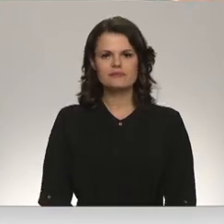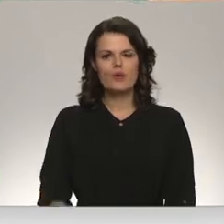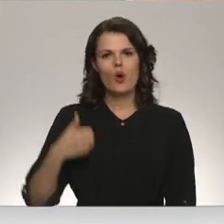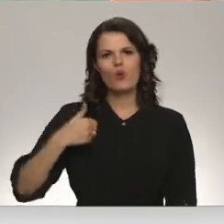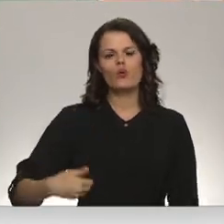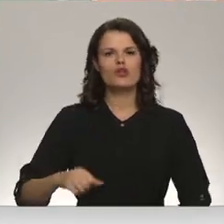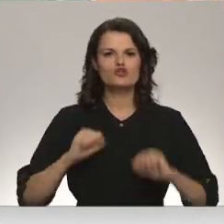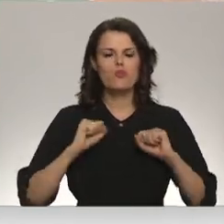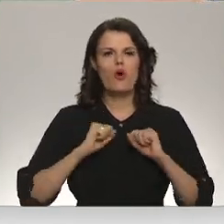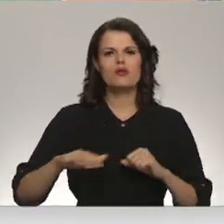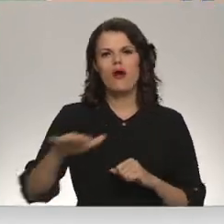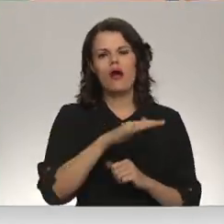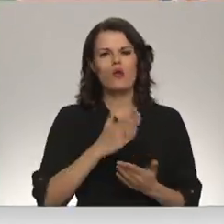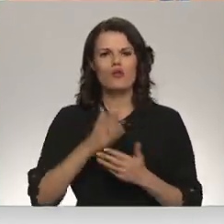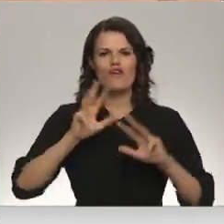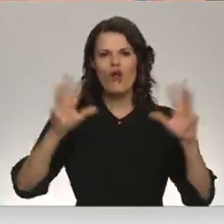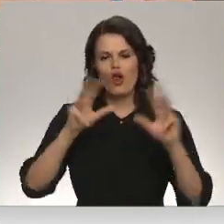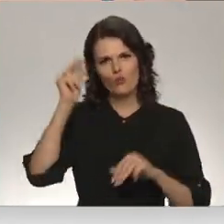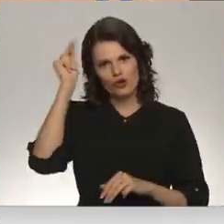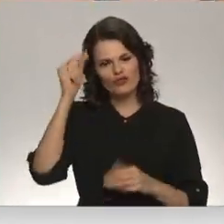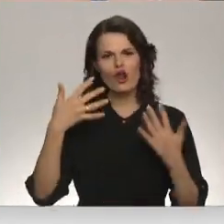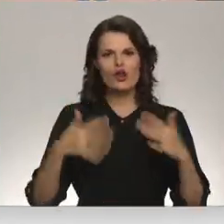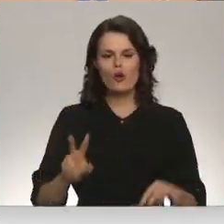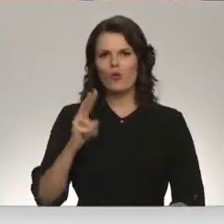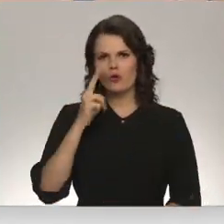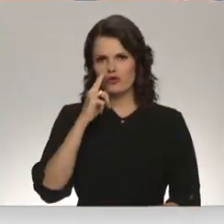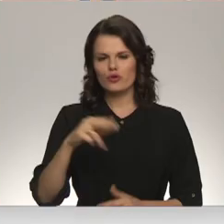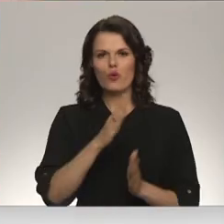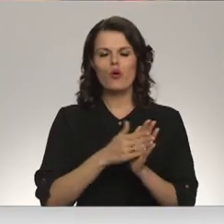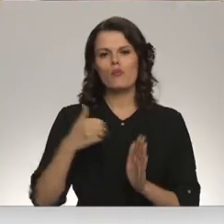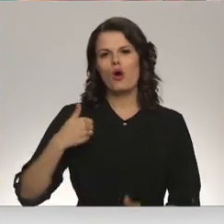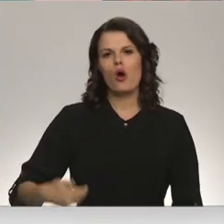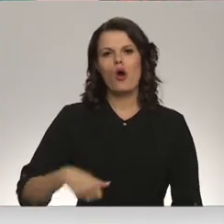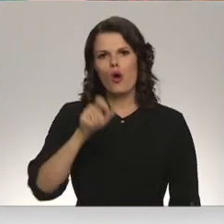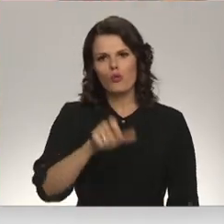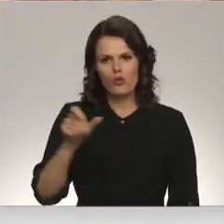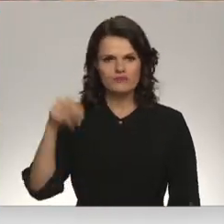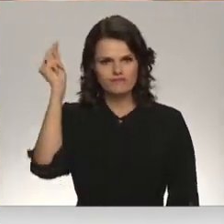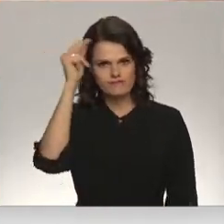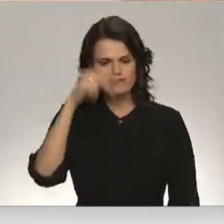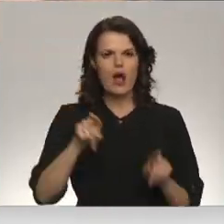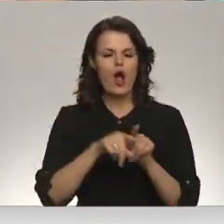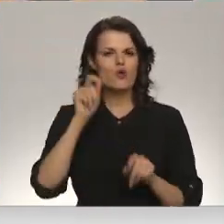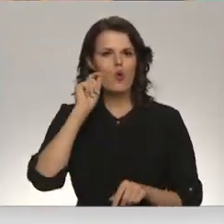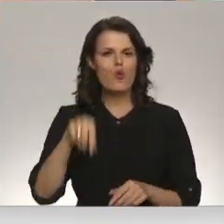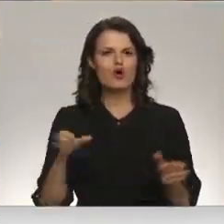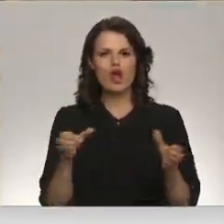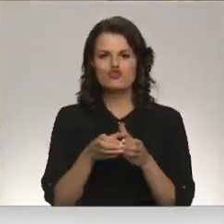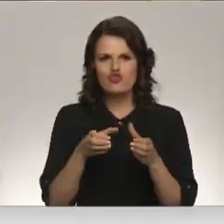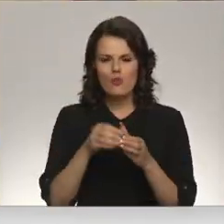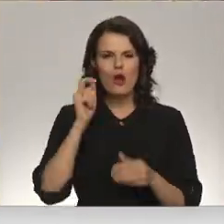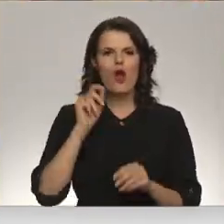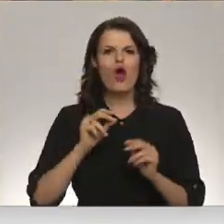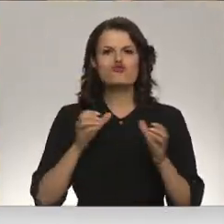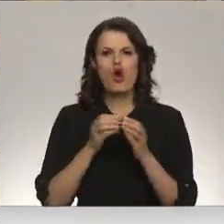Kuldīgas sporta hallē notiek volejbola treniņš jau otro nedēļu līdzās kuldīdzniekiem. Trenējas arī ukraiņu komanda no Žitomirs.